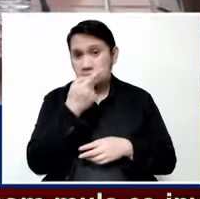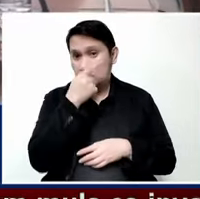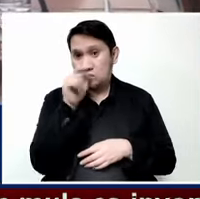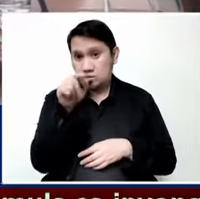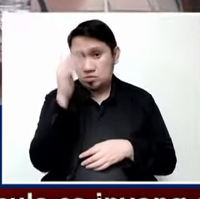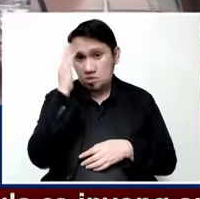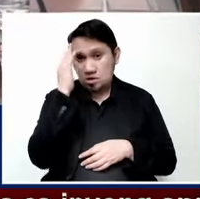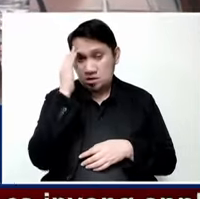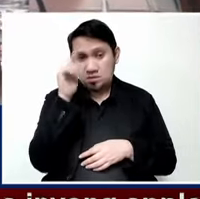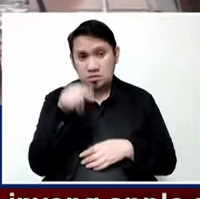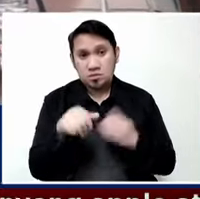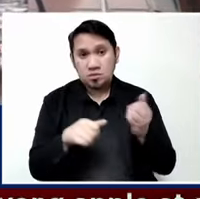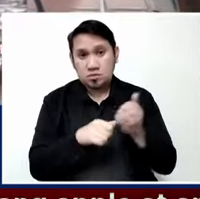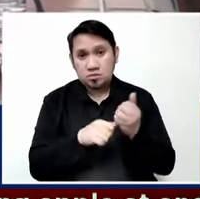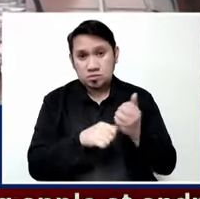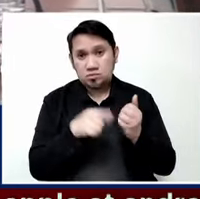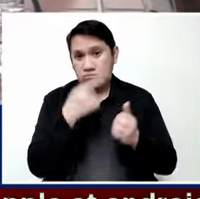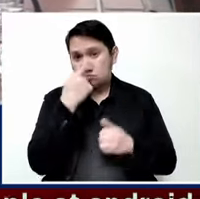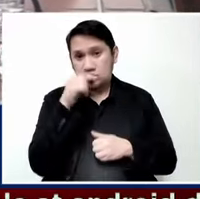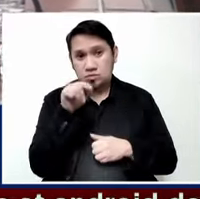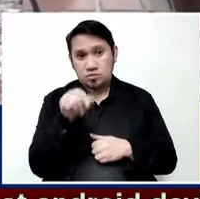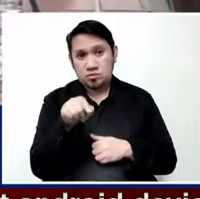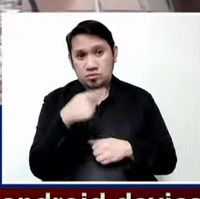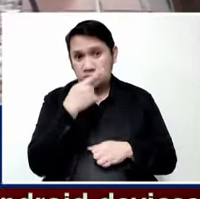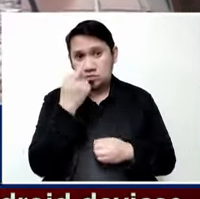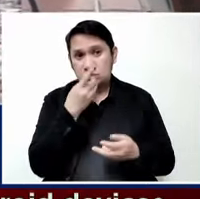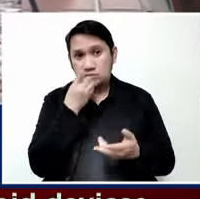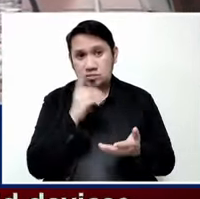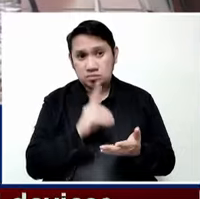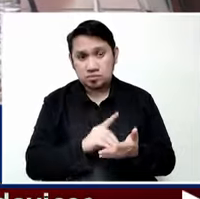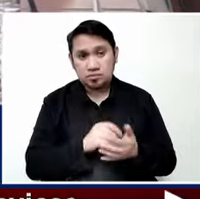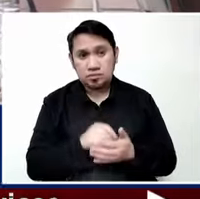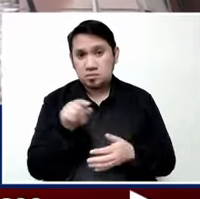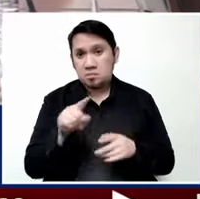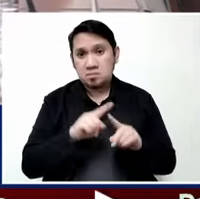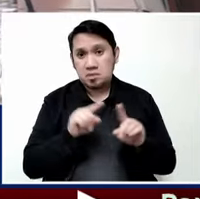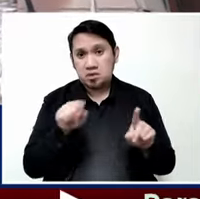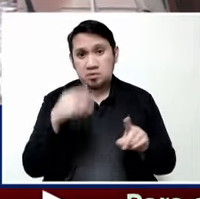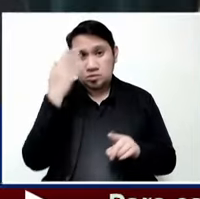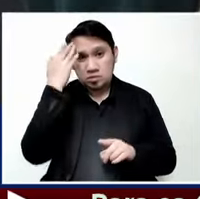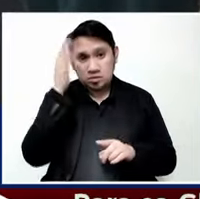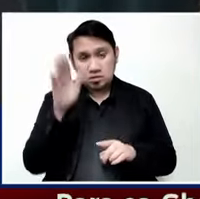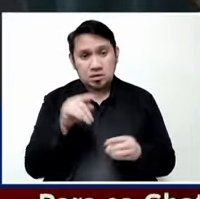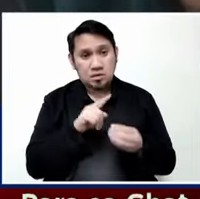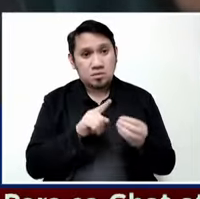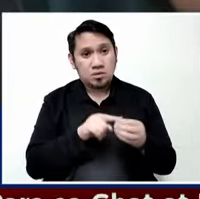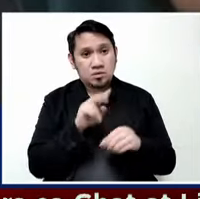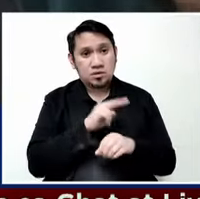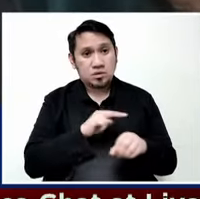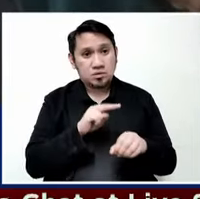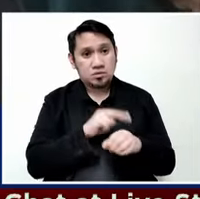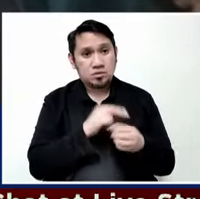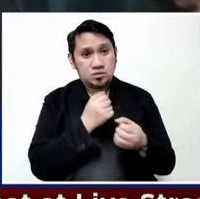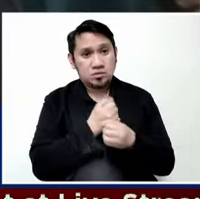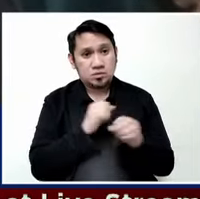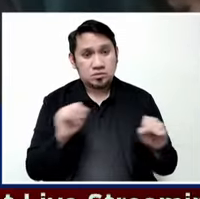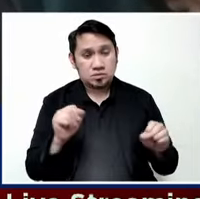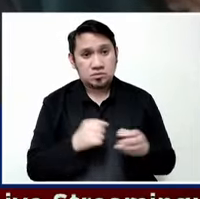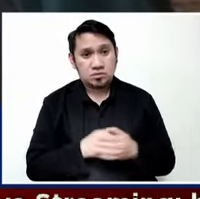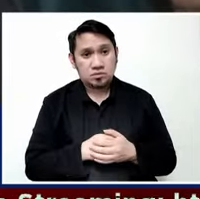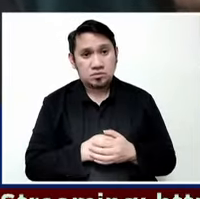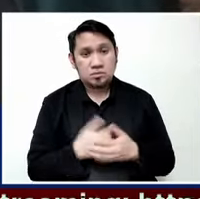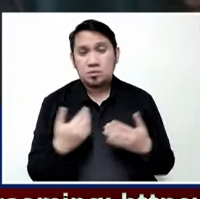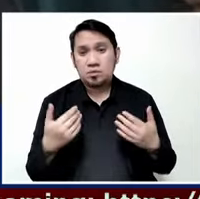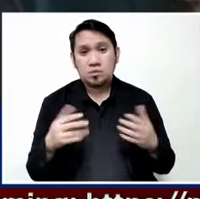Corporate Secretary tungkol po doon sa mga documents sa revenue, hindi mo alam. Ito pa kayo sa national security. There's no such thing as